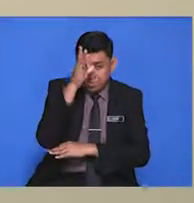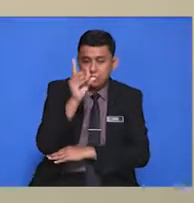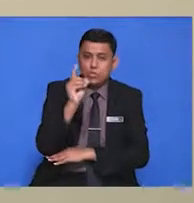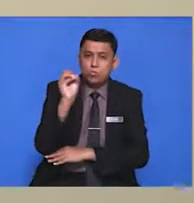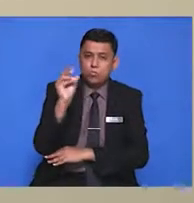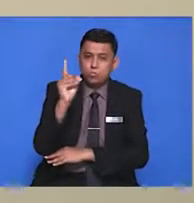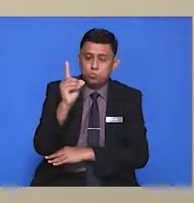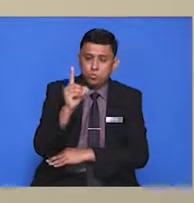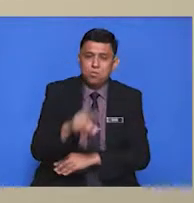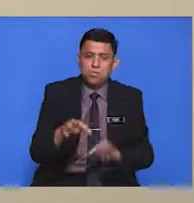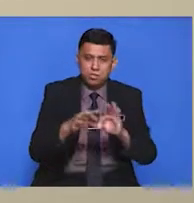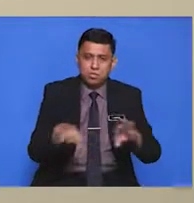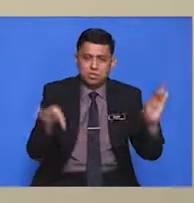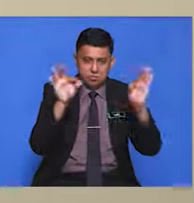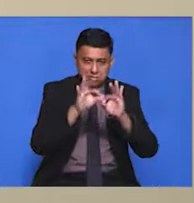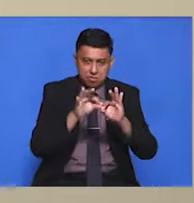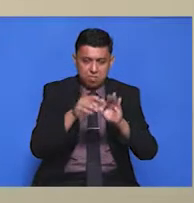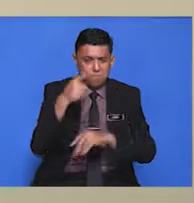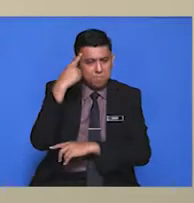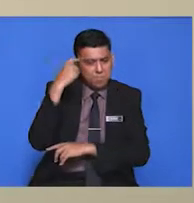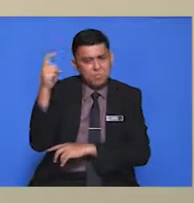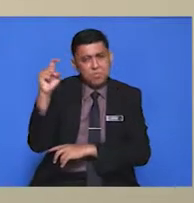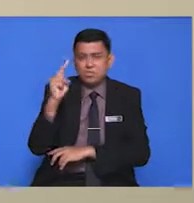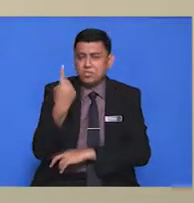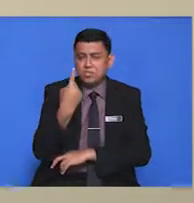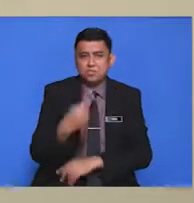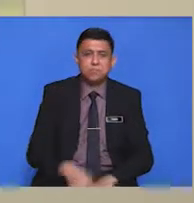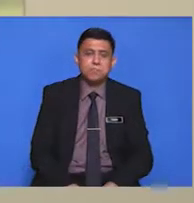bahawa cerita tersebut sebagai khayalan Talia sahaja.